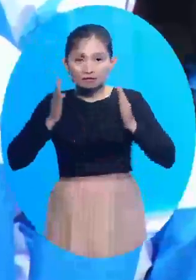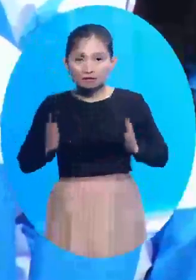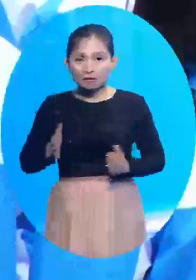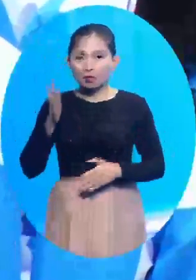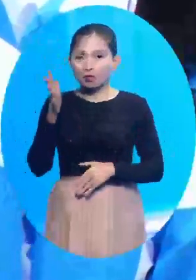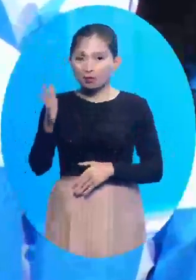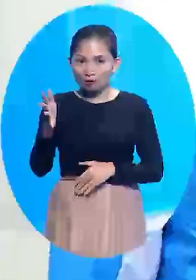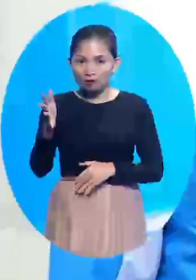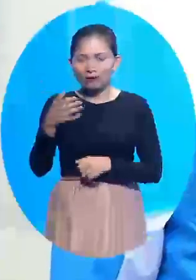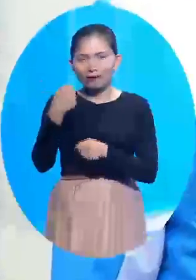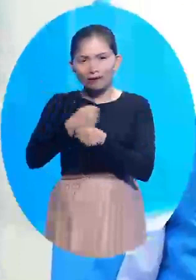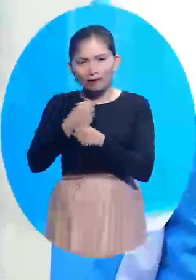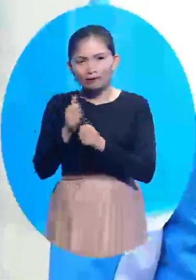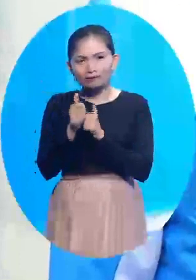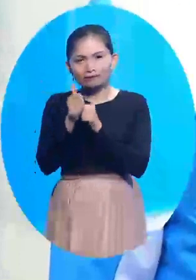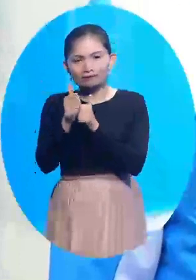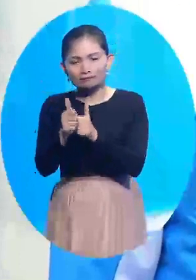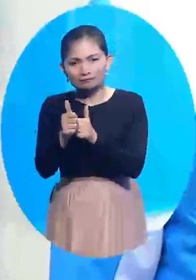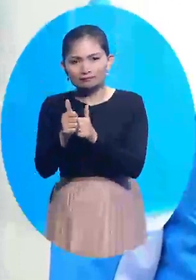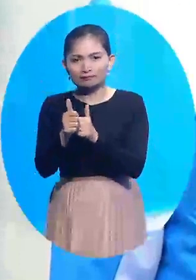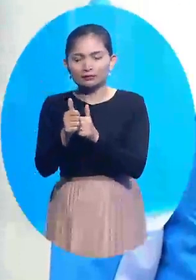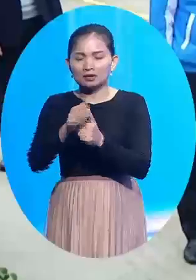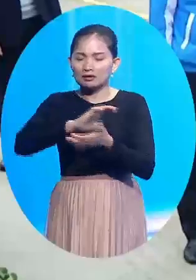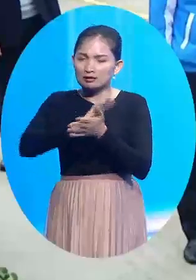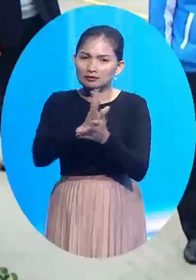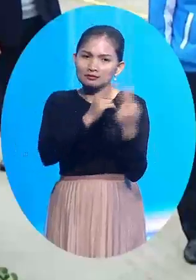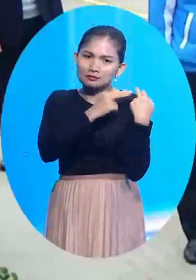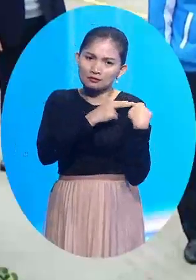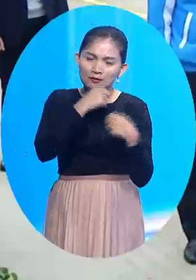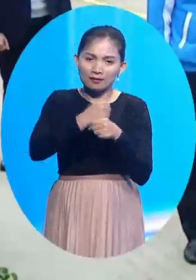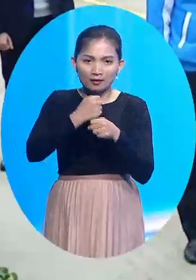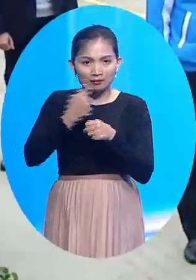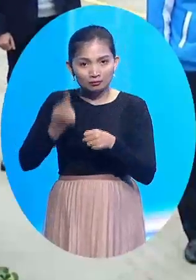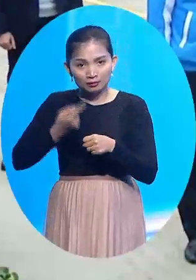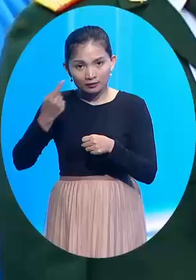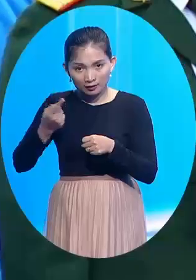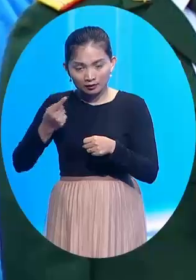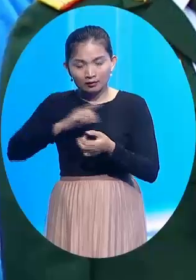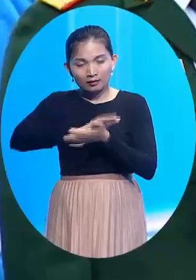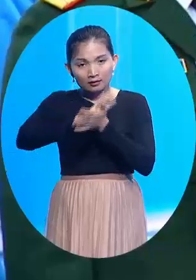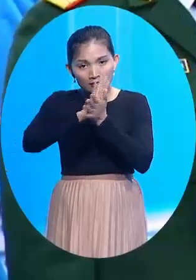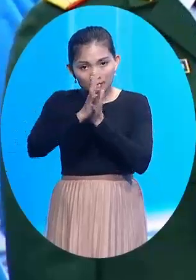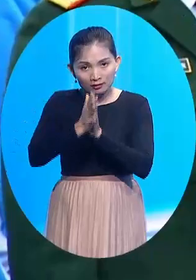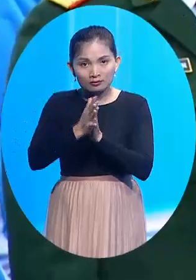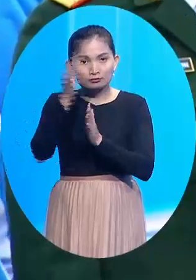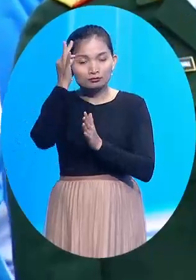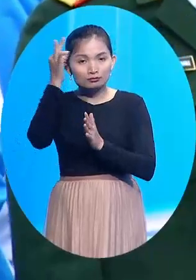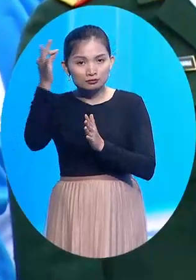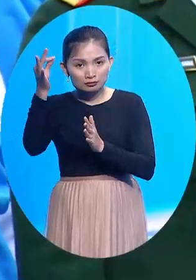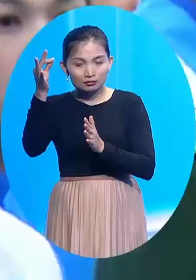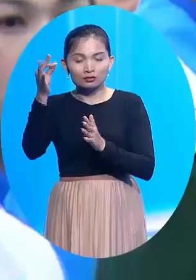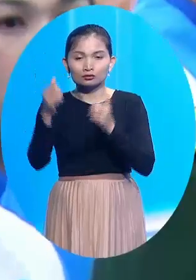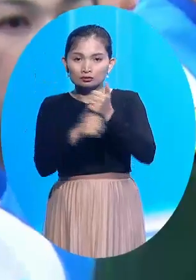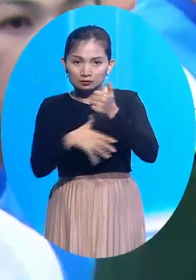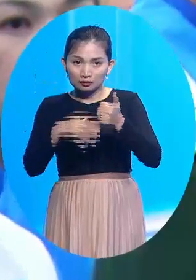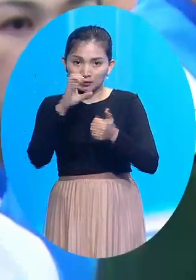thiết thực, thường xuyên gắn với thực hiện nhiệm vụ, công việc hàng ngày. Các hoạt động giáo dục chính trị, tư tưởng, truyền thống cách mạng, đạo đức, lối sống, văn